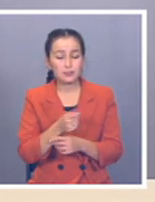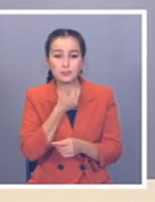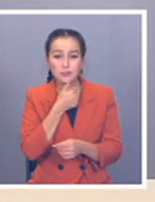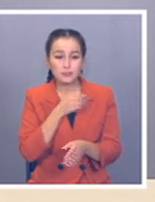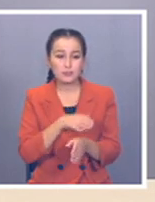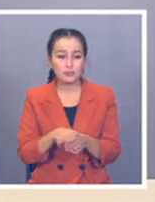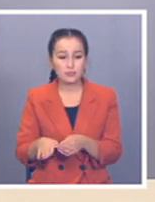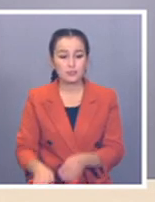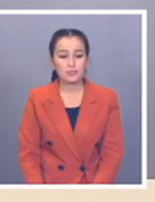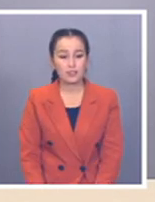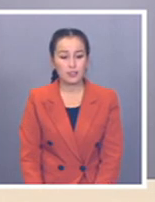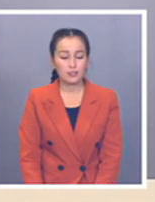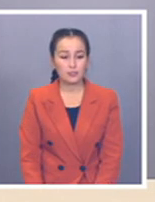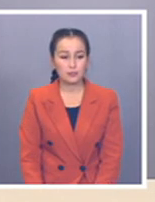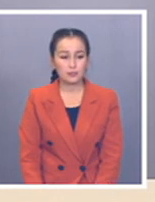көшейік.